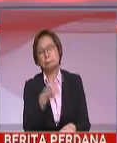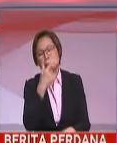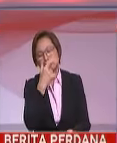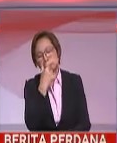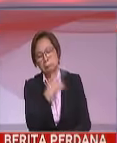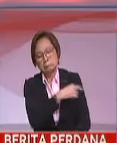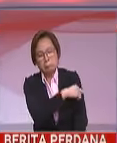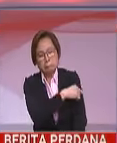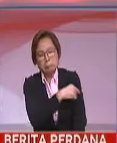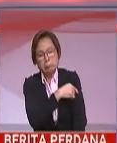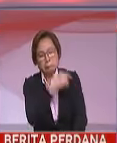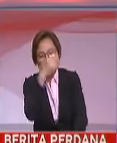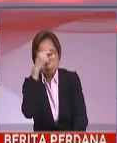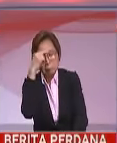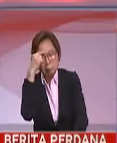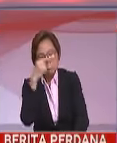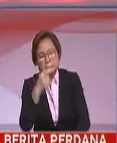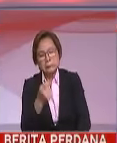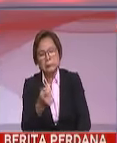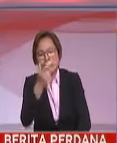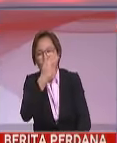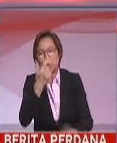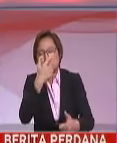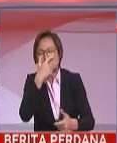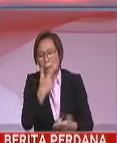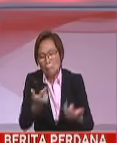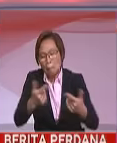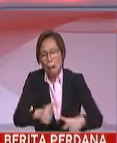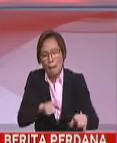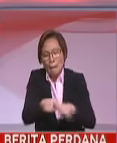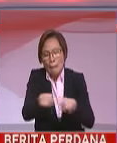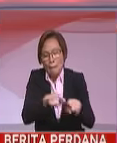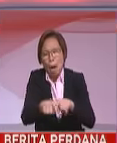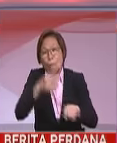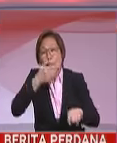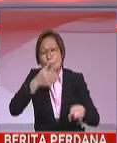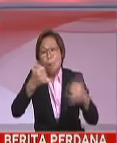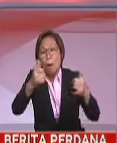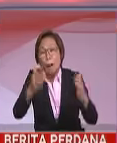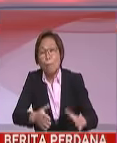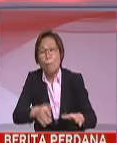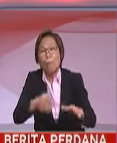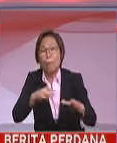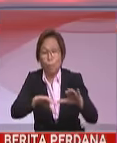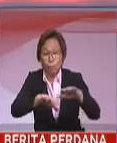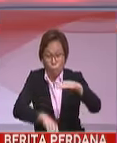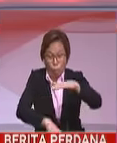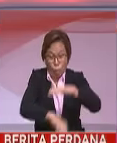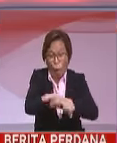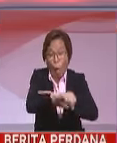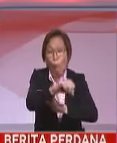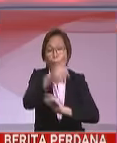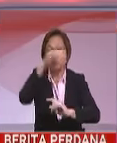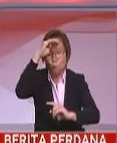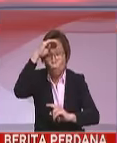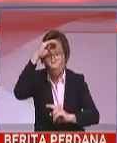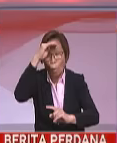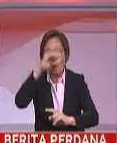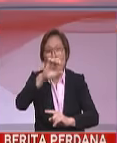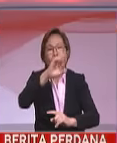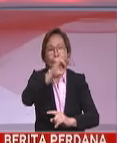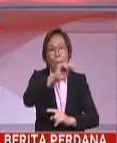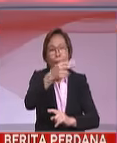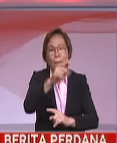seketika. Ia susulan kesedihan menimpa penyerang muda Johor Darul Takzim, Muhammad Syafiq Ahmad yang terlibat